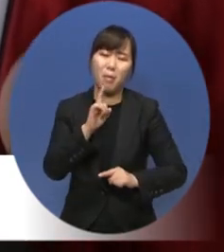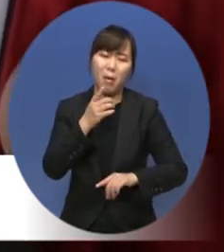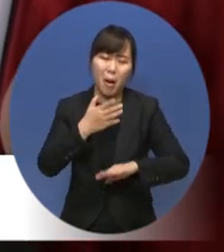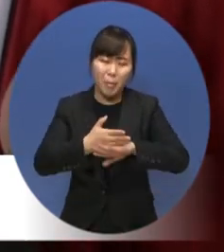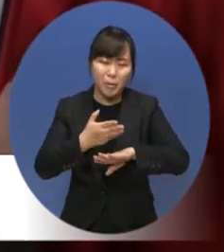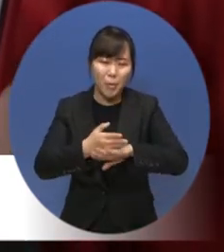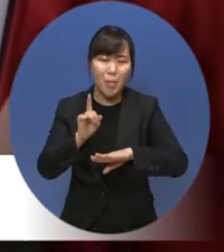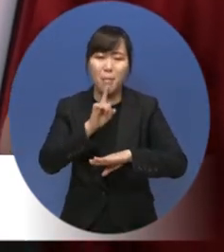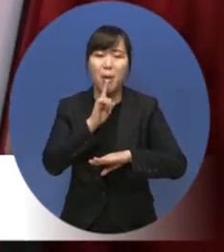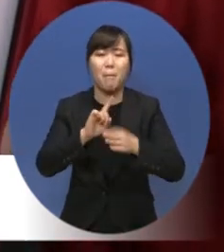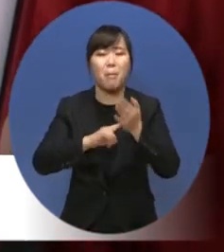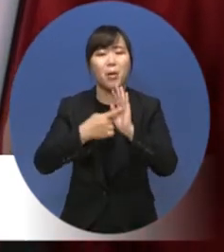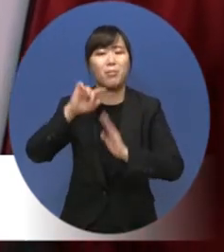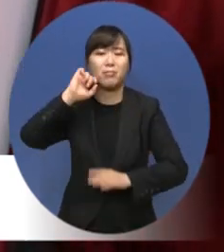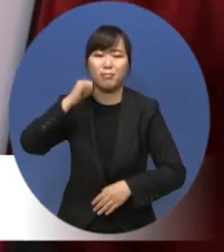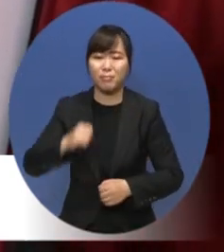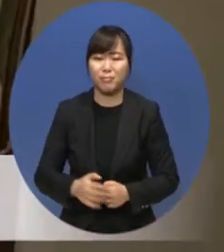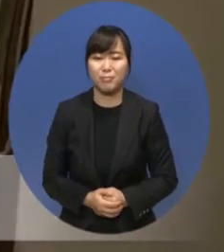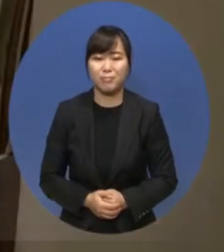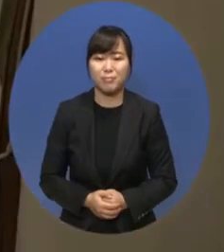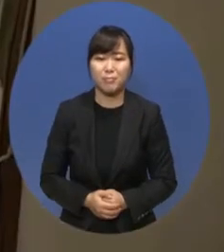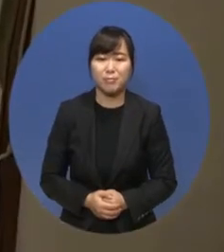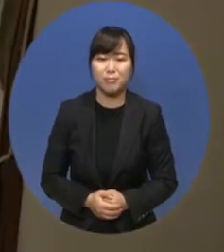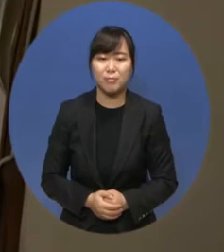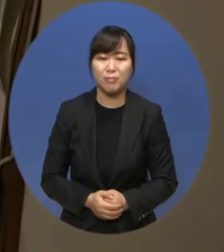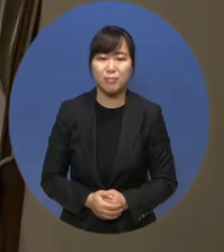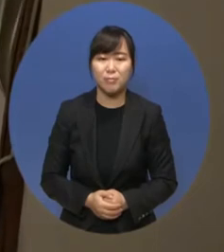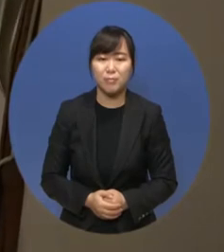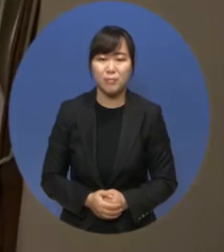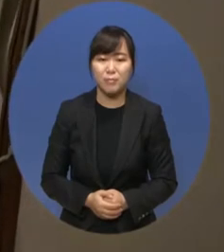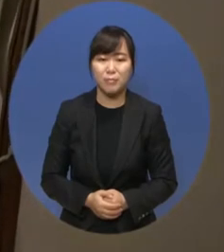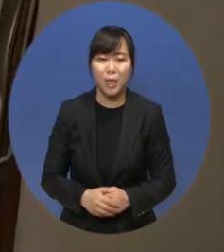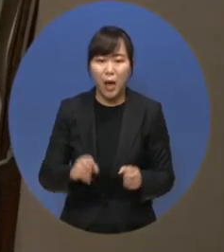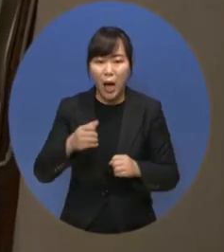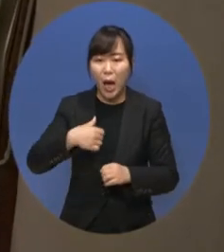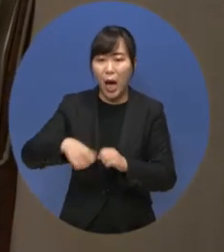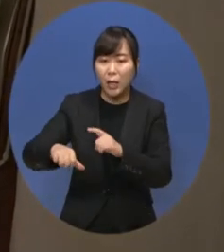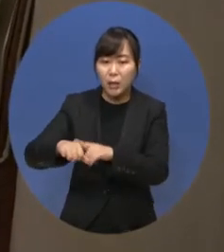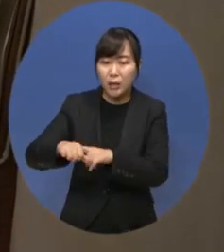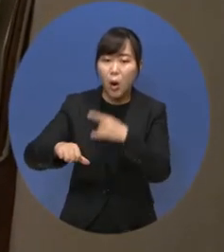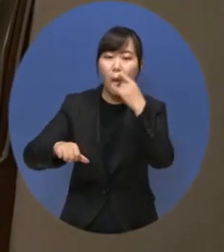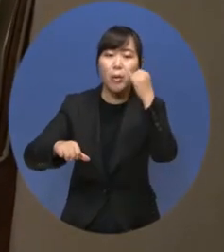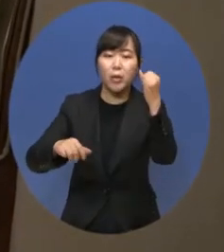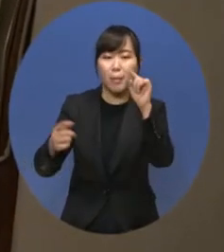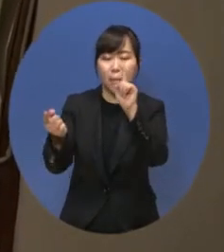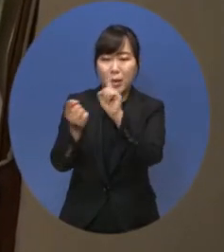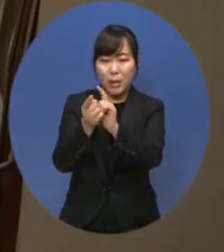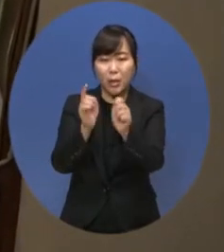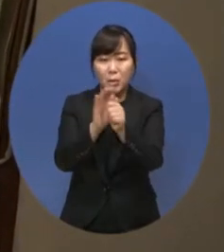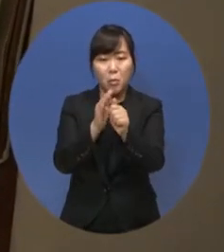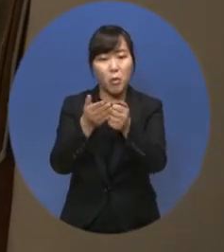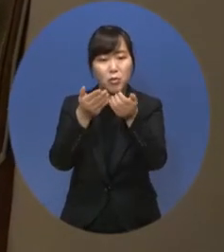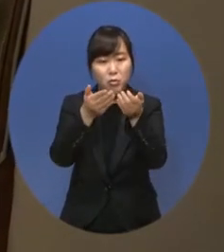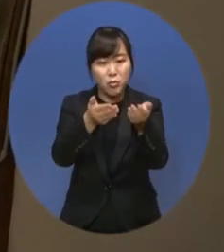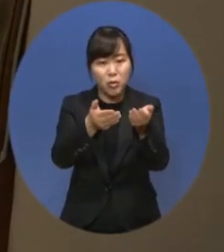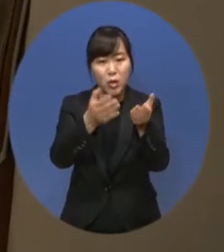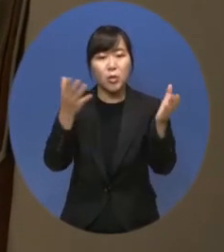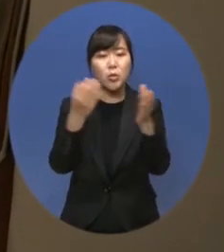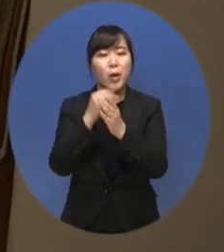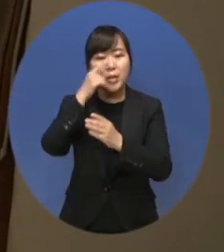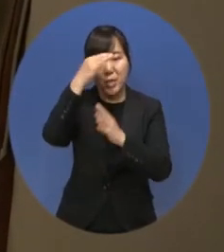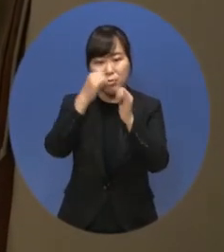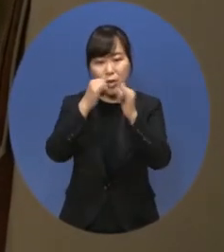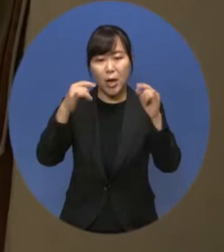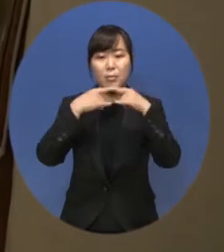감사하고 뭐라고 표현을 못해요. 잃어버린 아들을 어머니와 만나게 도움주고 있는